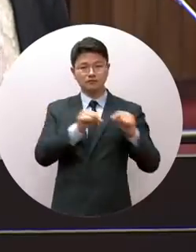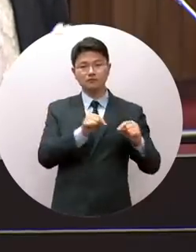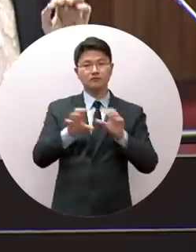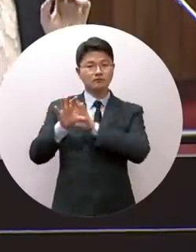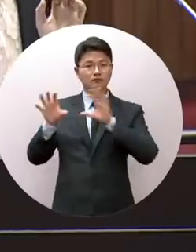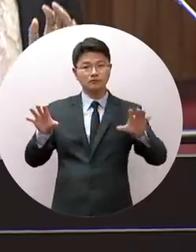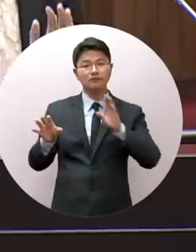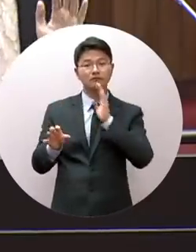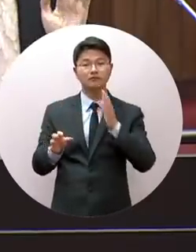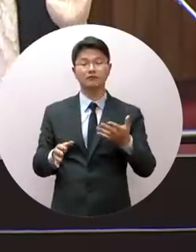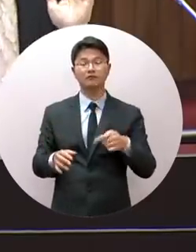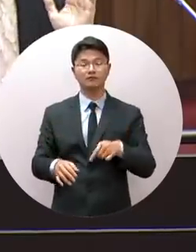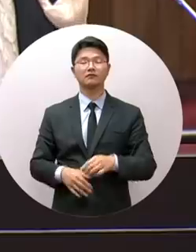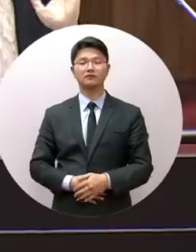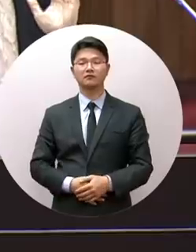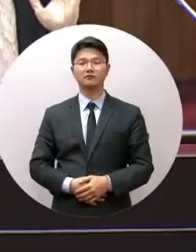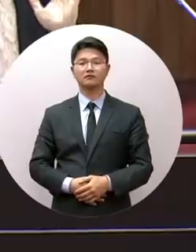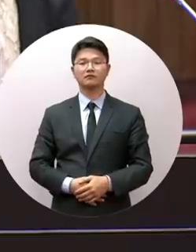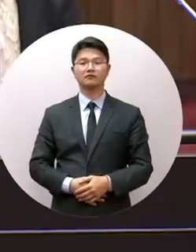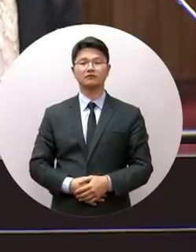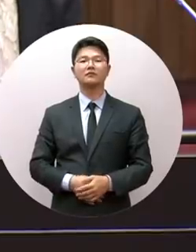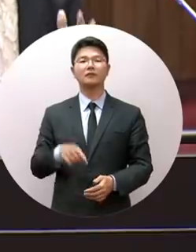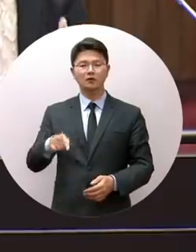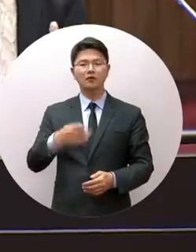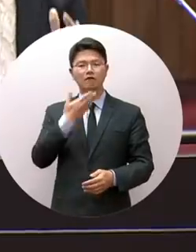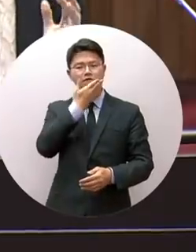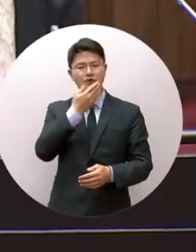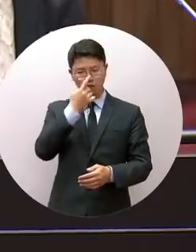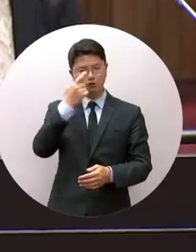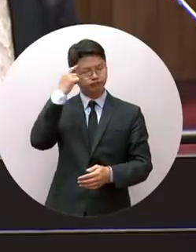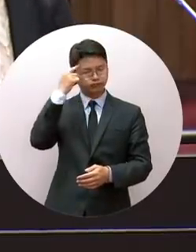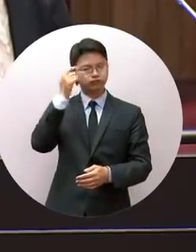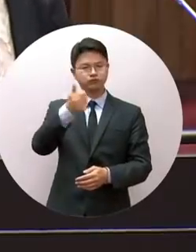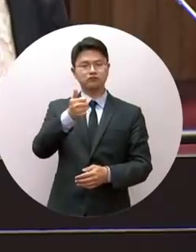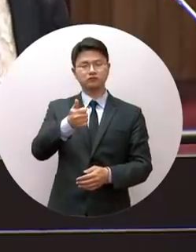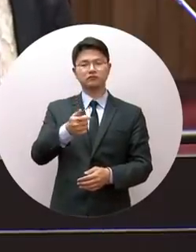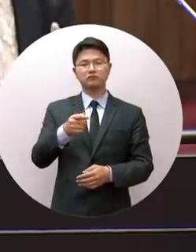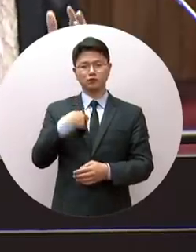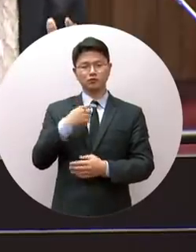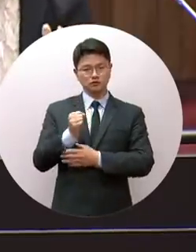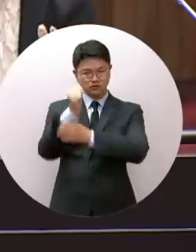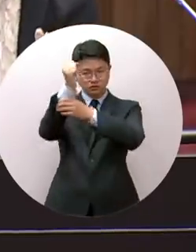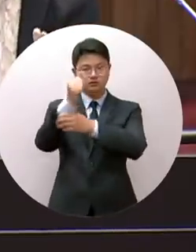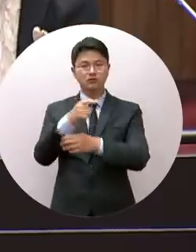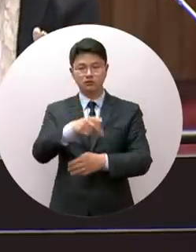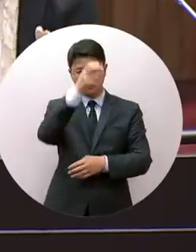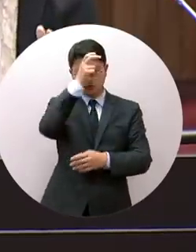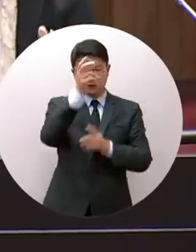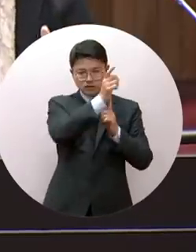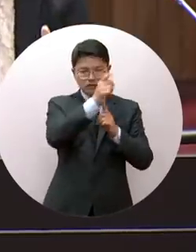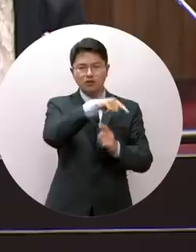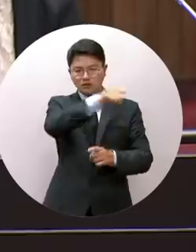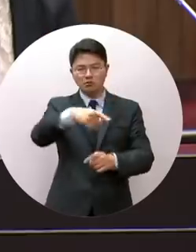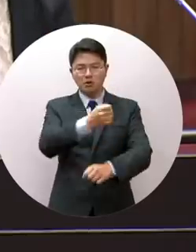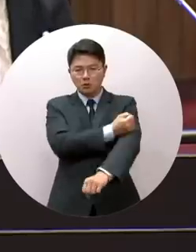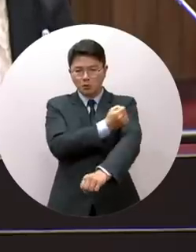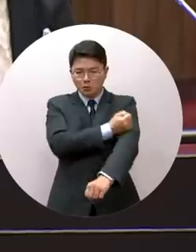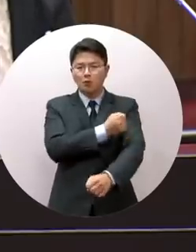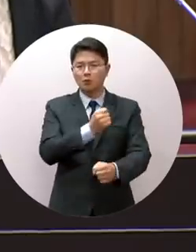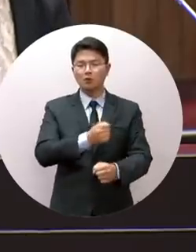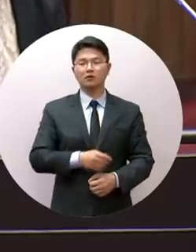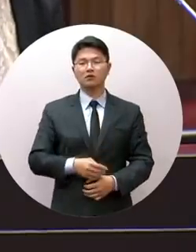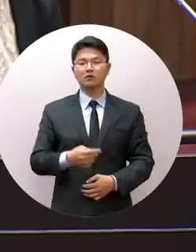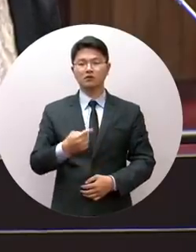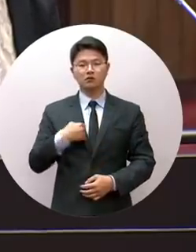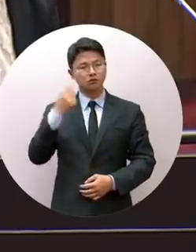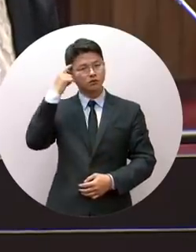是院长，你这个福利我都支持，因为我觉得警消真的很辛苦。我们目的就是我们觉得，军人待遇不错，